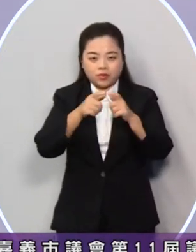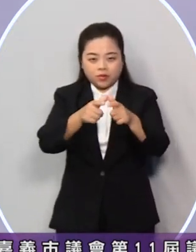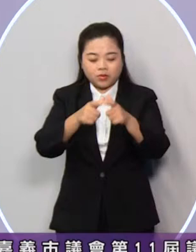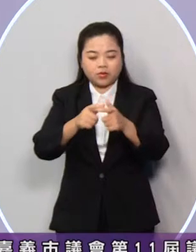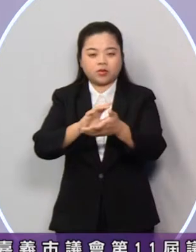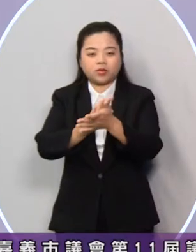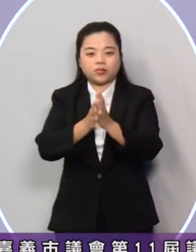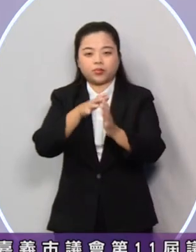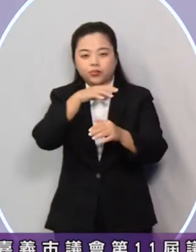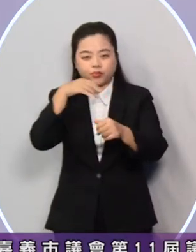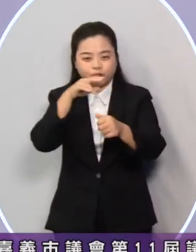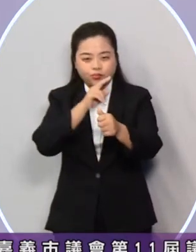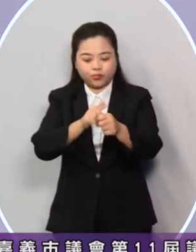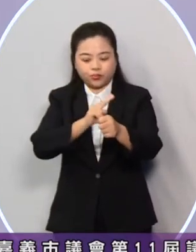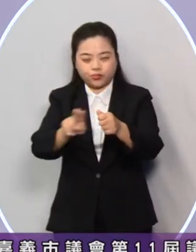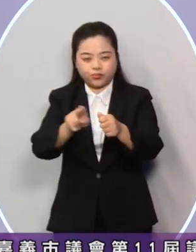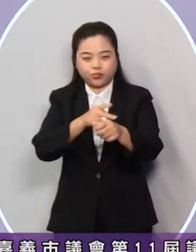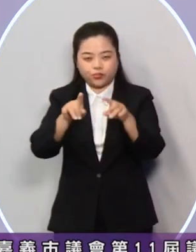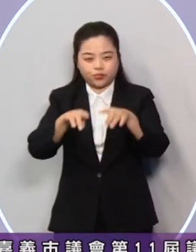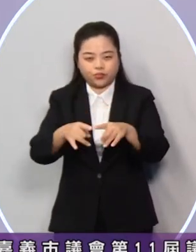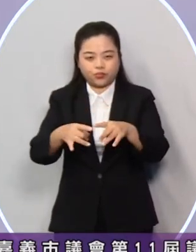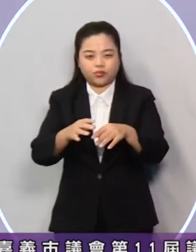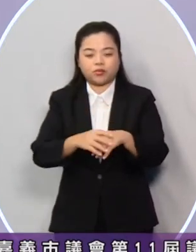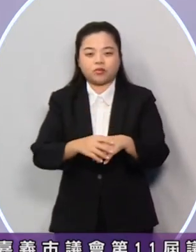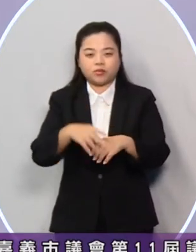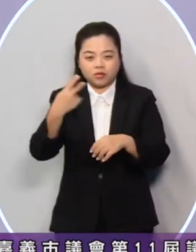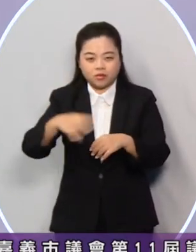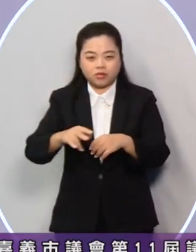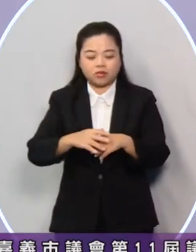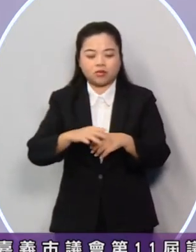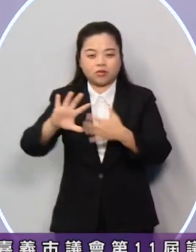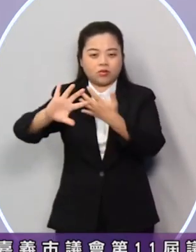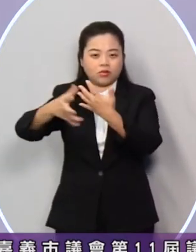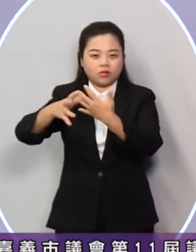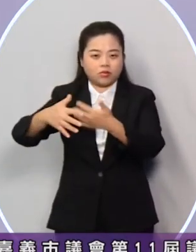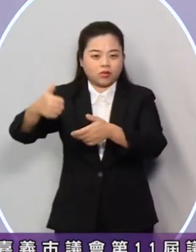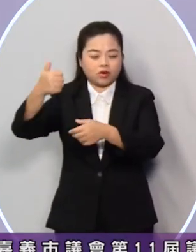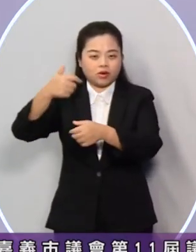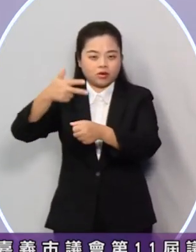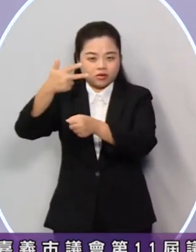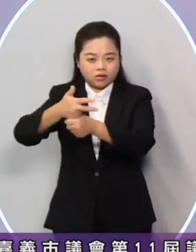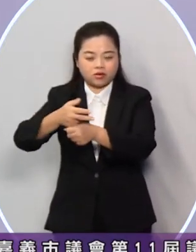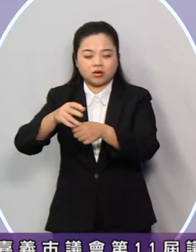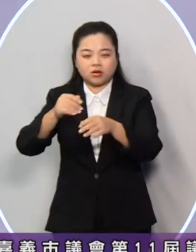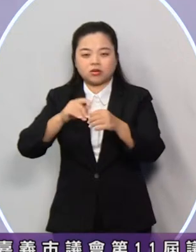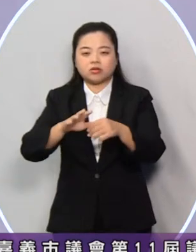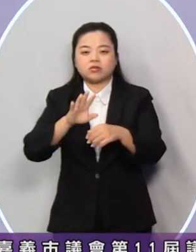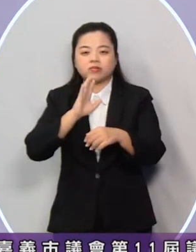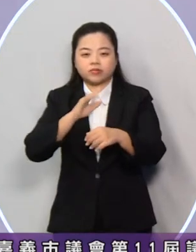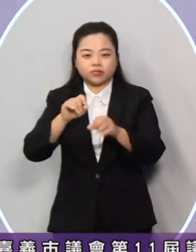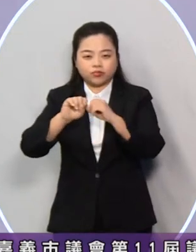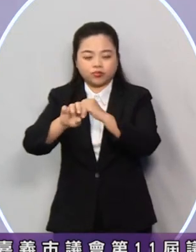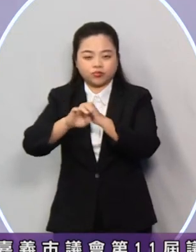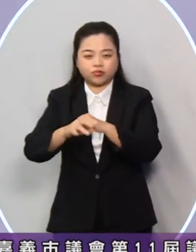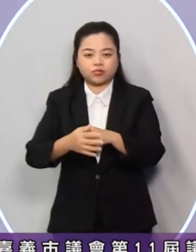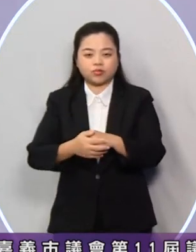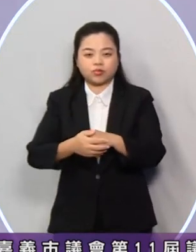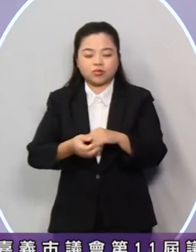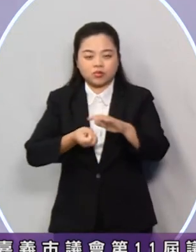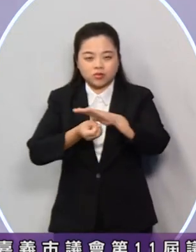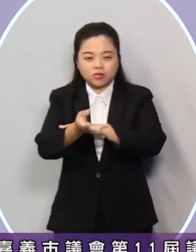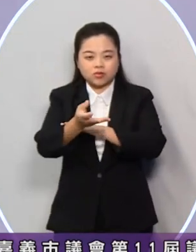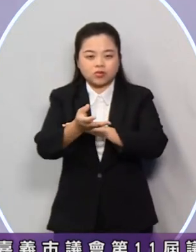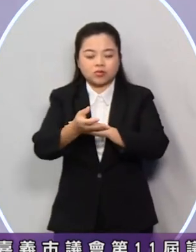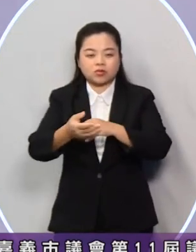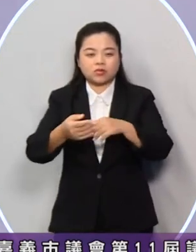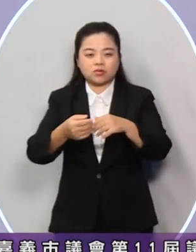络霸凌以及媒体公审。甚至有人在国外架设踢霸广告，恣意泄露未成